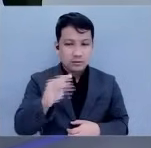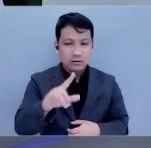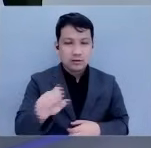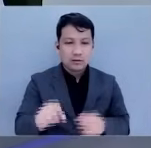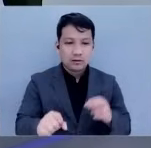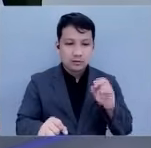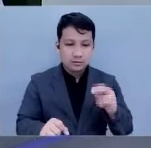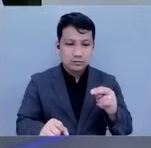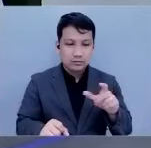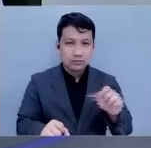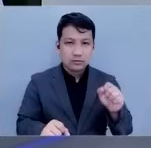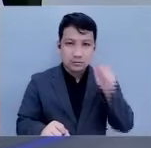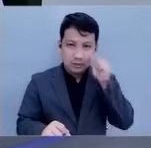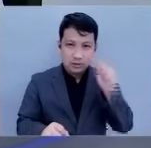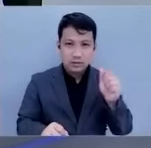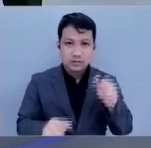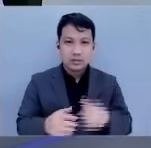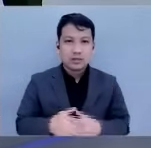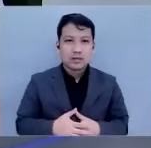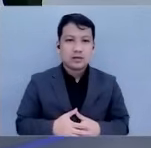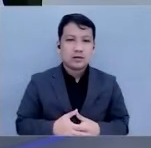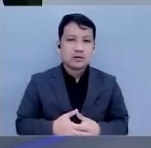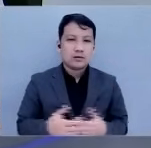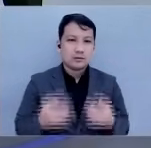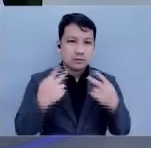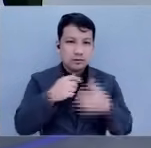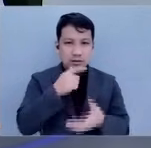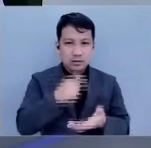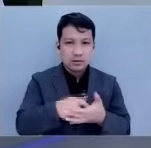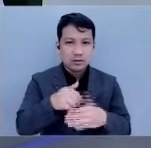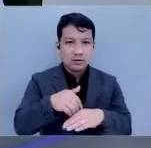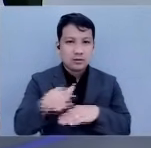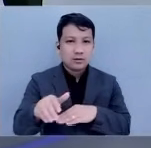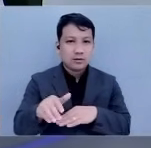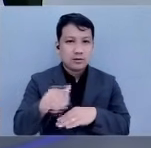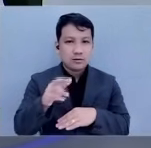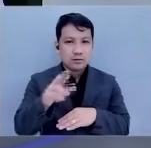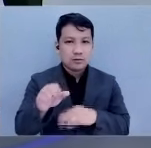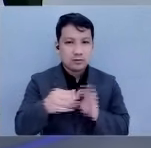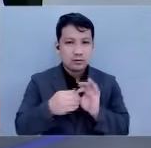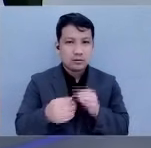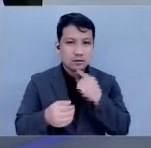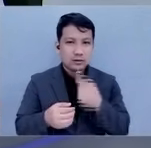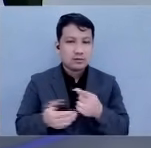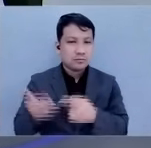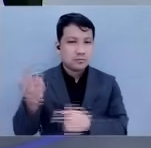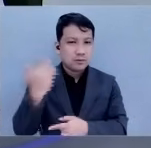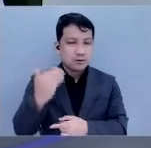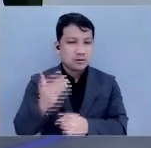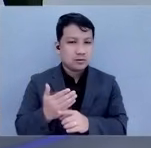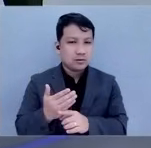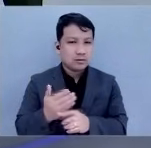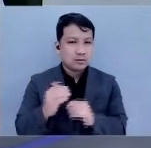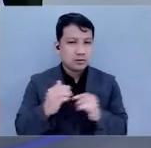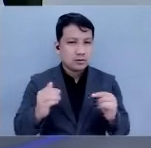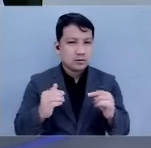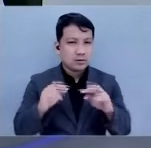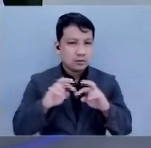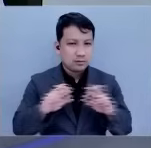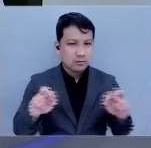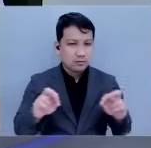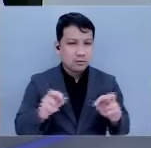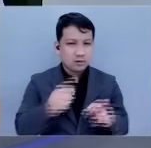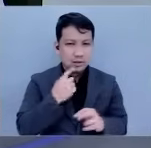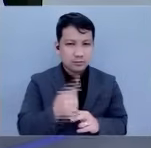Nonilo Arile. Sa isang sulat na inabot ng ni Magleo kay De Lima noong sila ay nagbibista, sinabi po nito